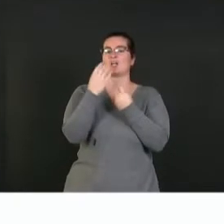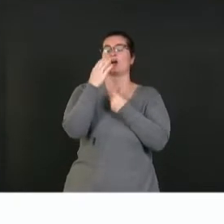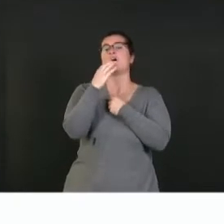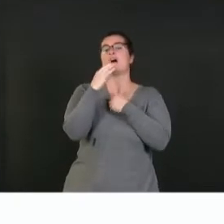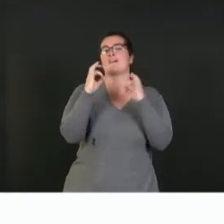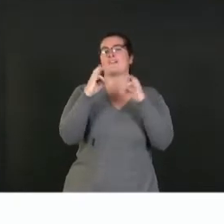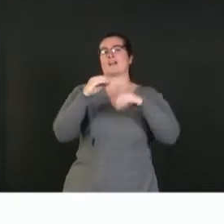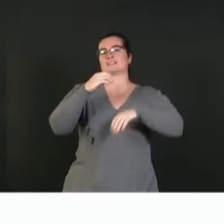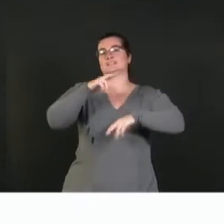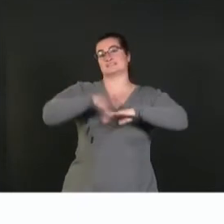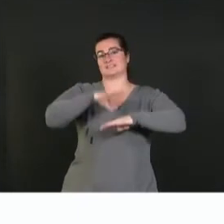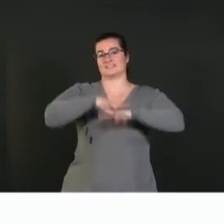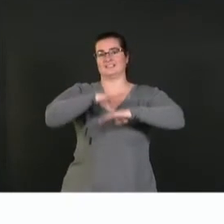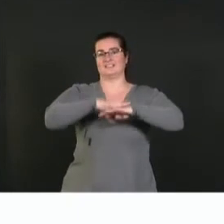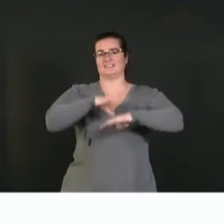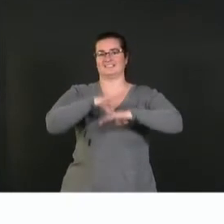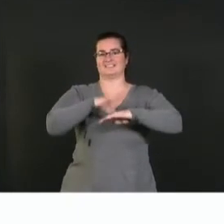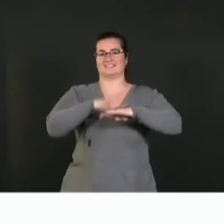dire.